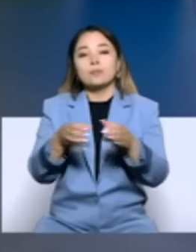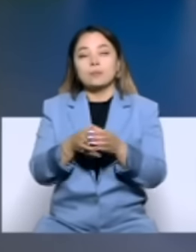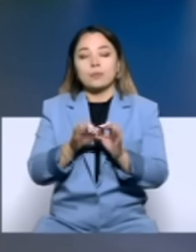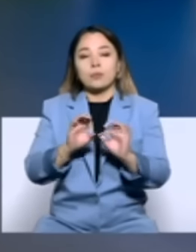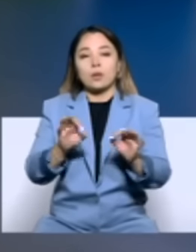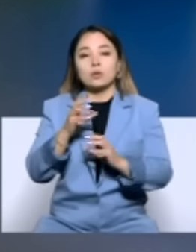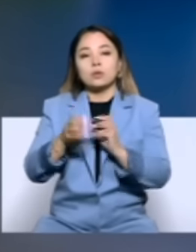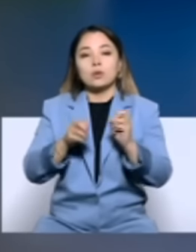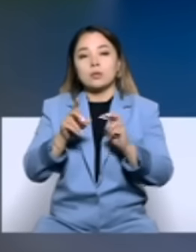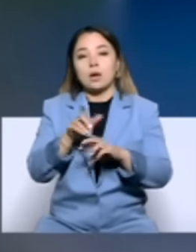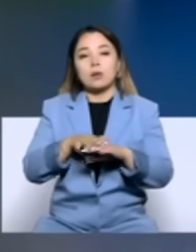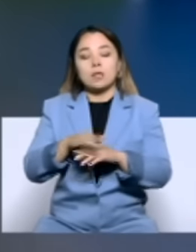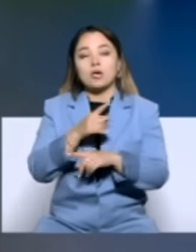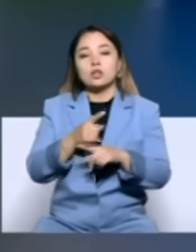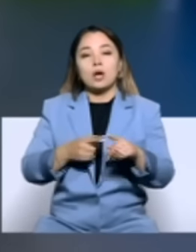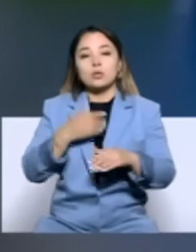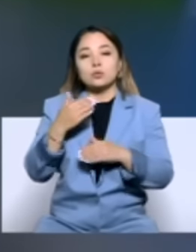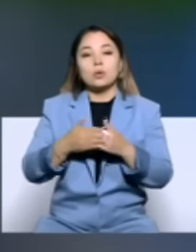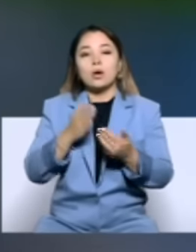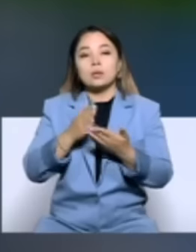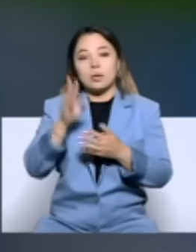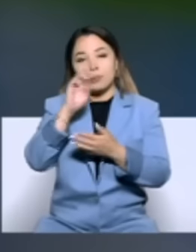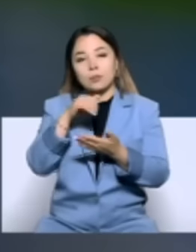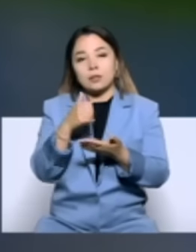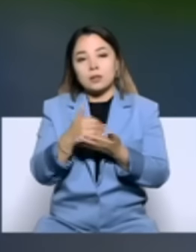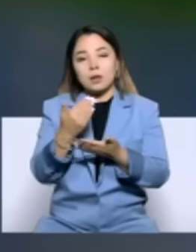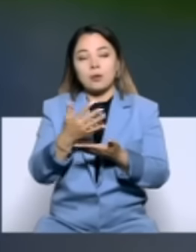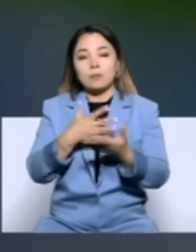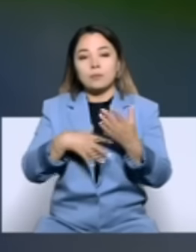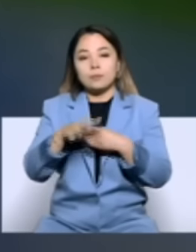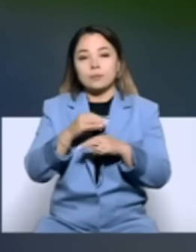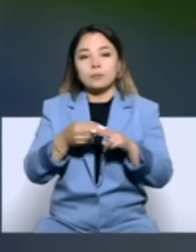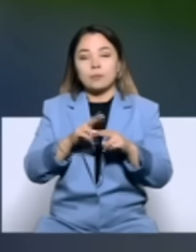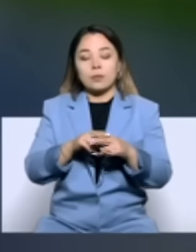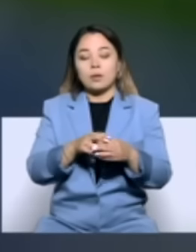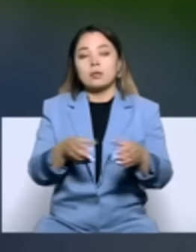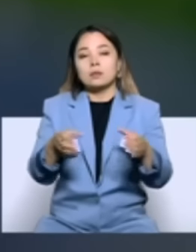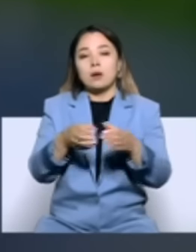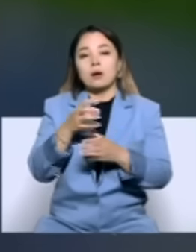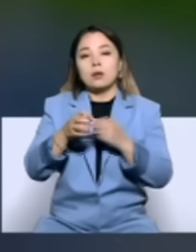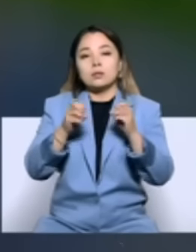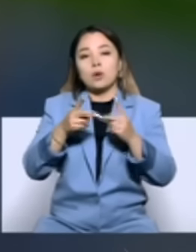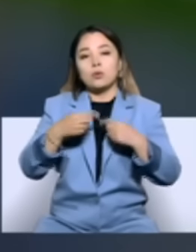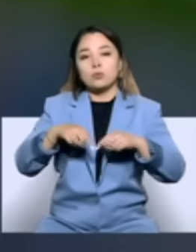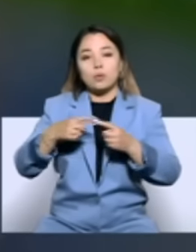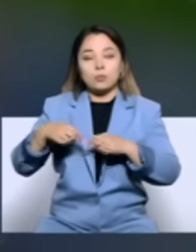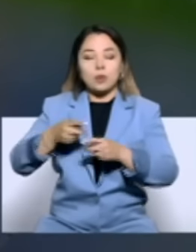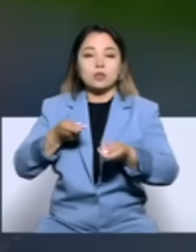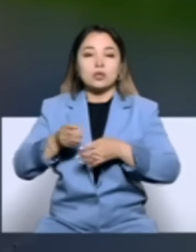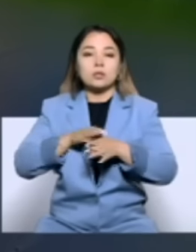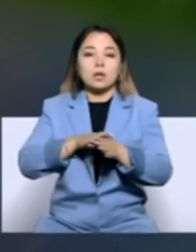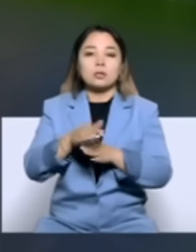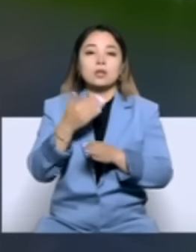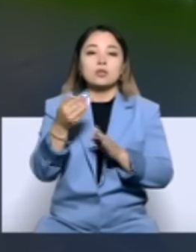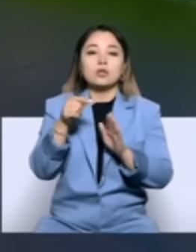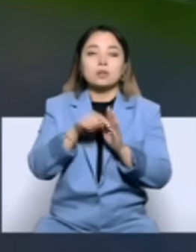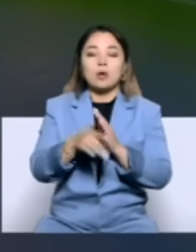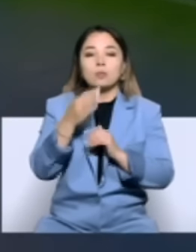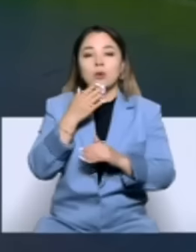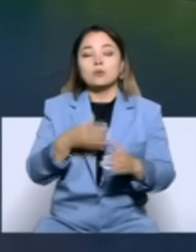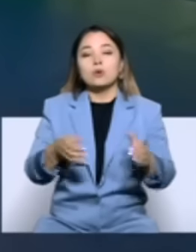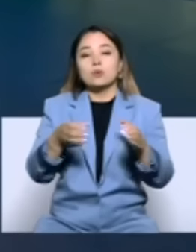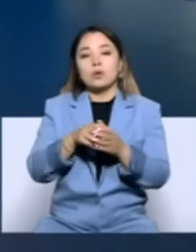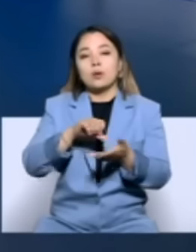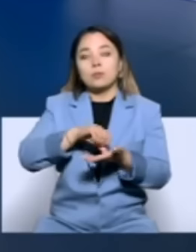оған дүниежүзі халқының жартысына жуығы тұратын мемлекеттердің басшылары, ықпалды халықаралық ұйымдардың жетекшілері, оның ішінде Біріккен